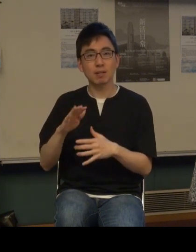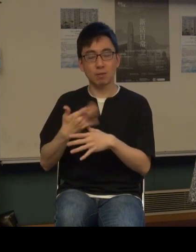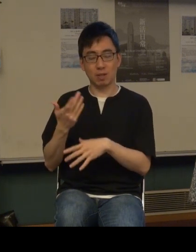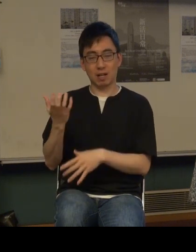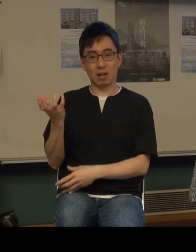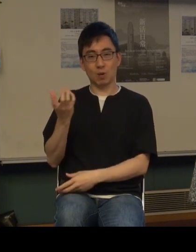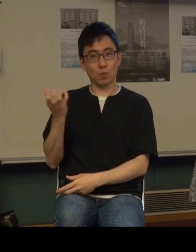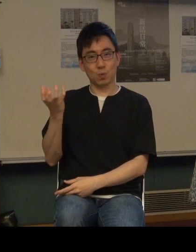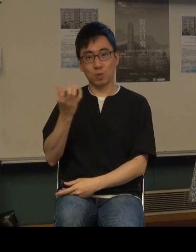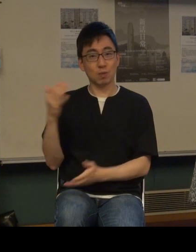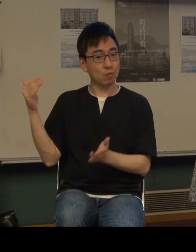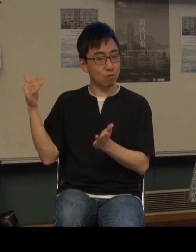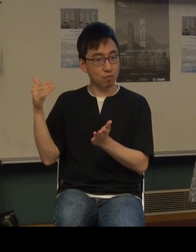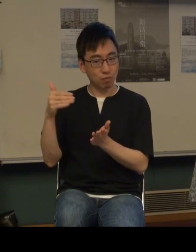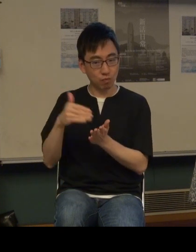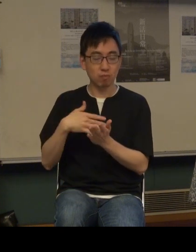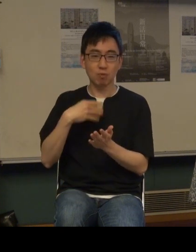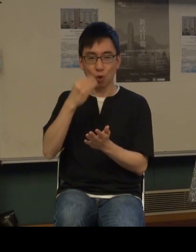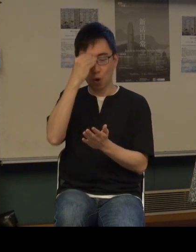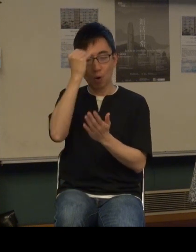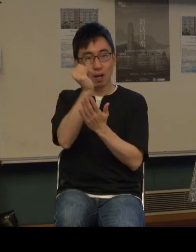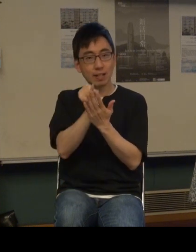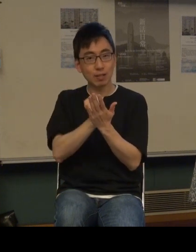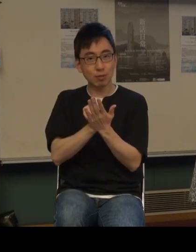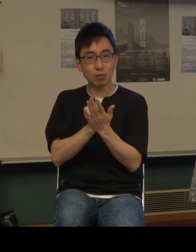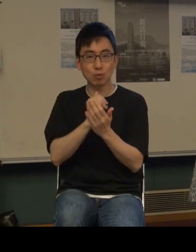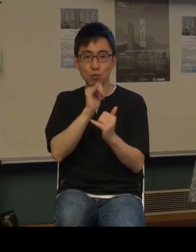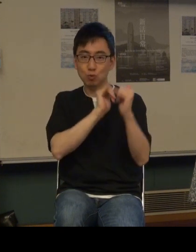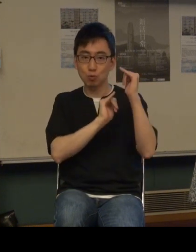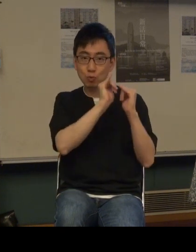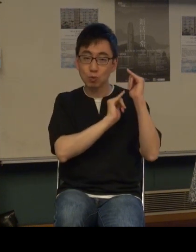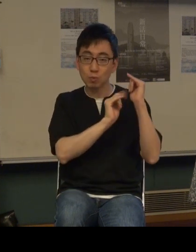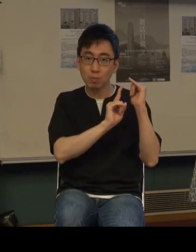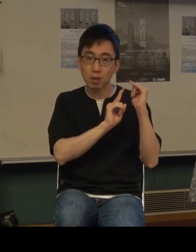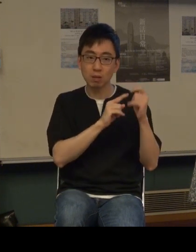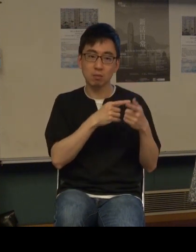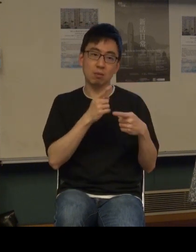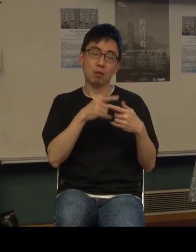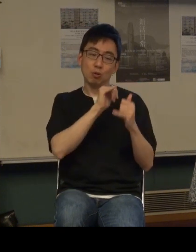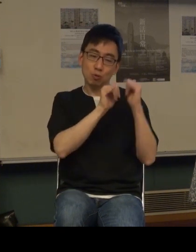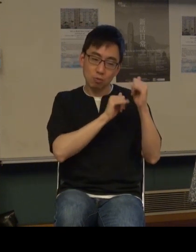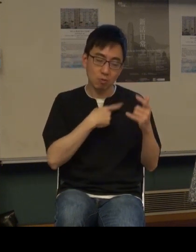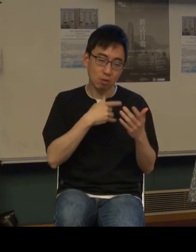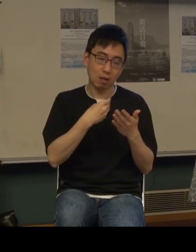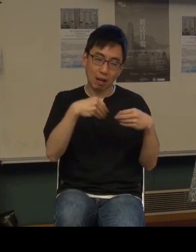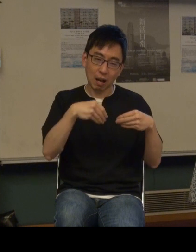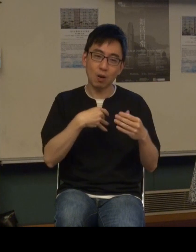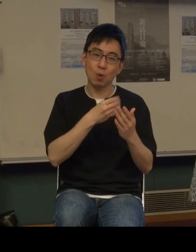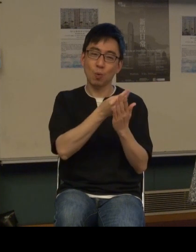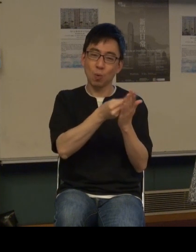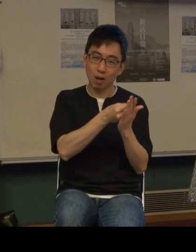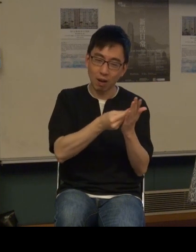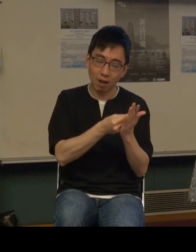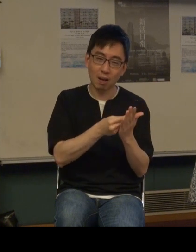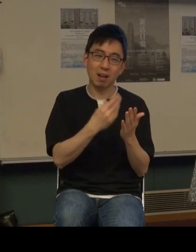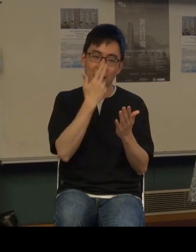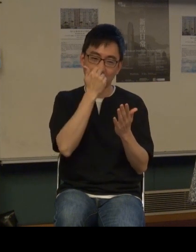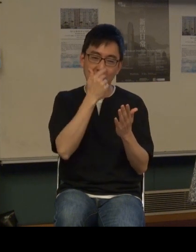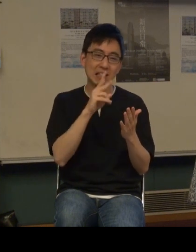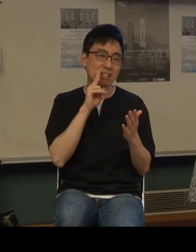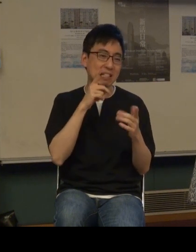洲一直咧去學習藝術嘅傳統咧，都係一啲嘅好傳統嘅教你點樣素描啊、畫畫啊呢啲咁樣